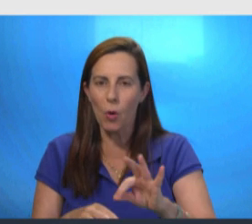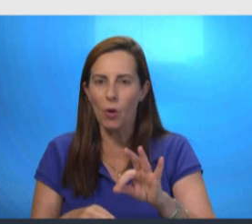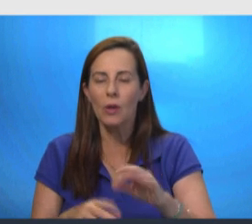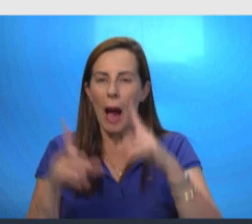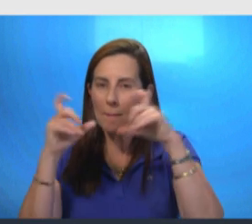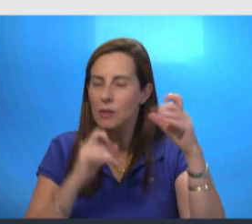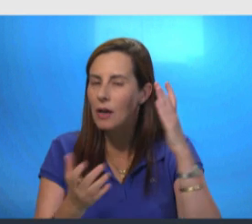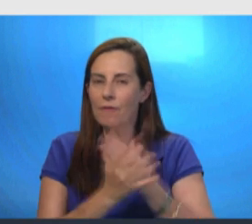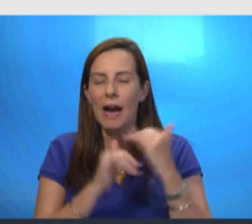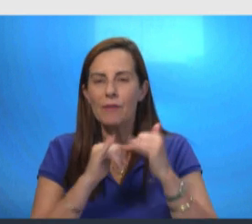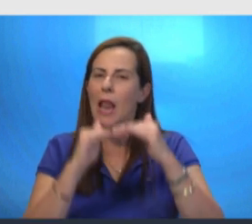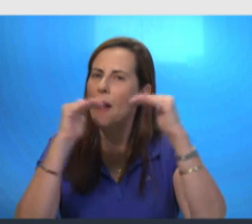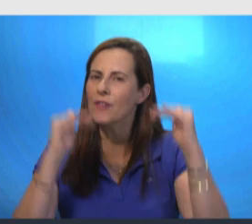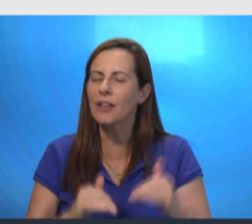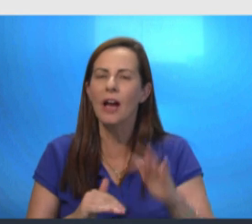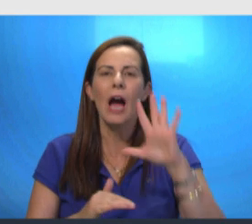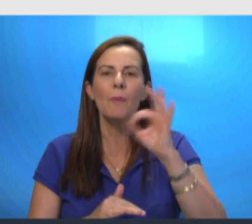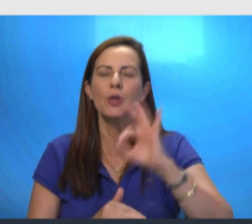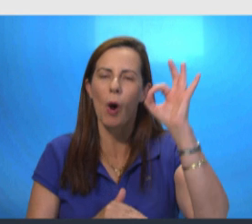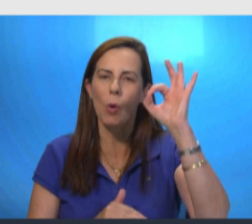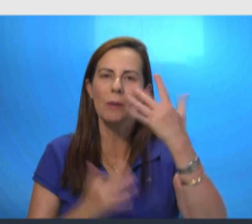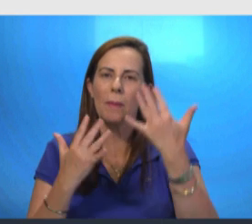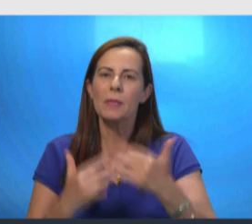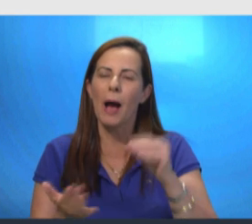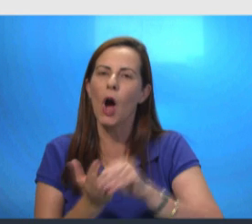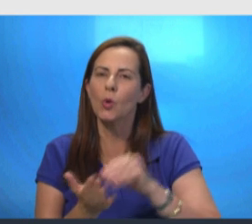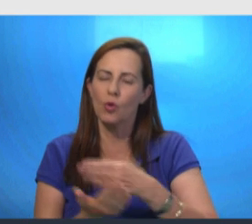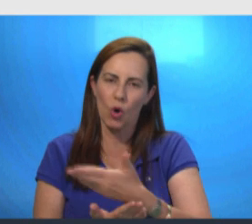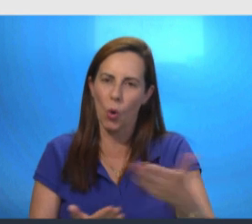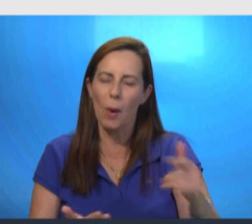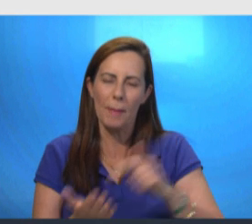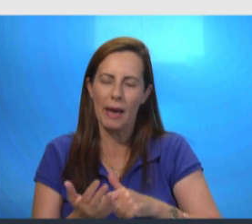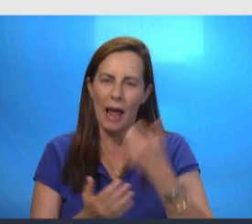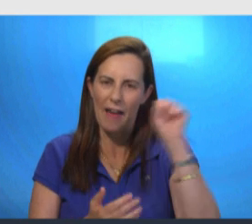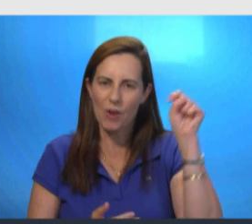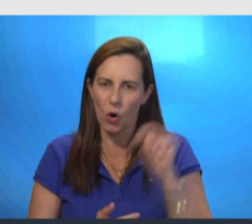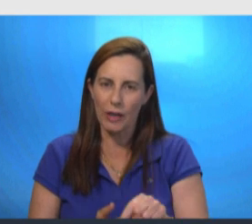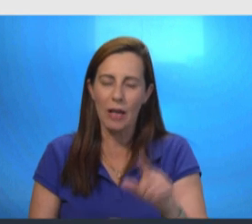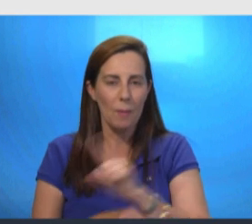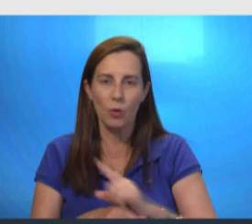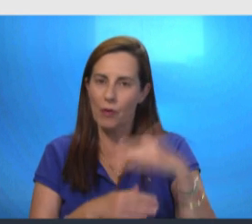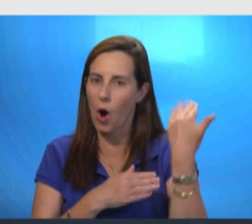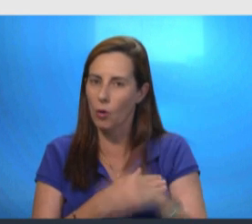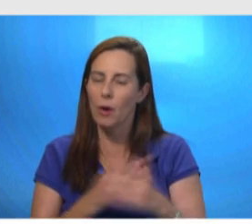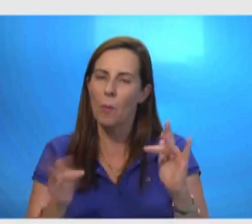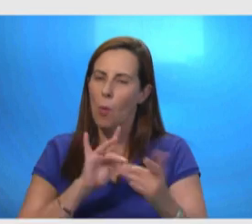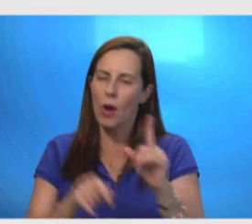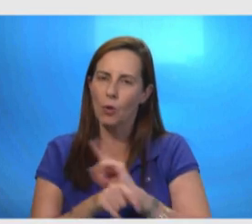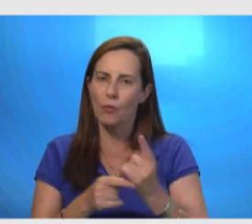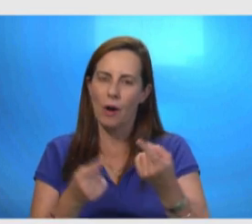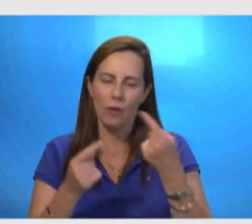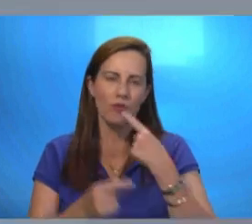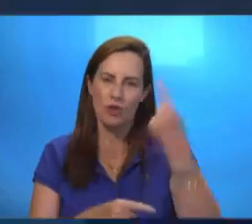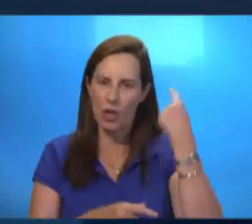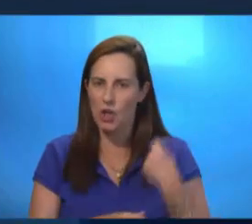כבר הביאה להפחתה של כ-50% במספר הדוחות שחולקו בגין עבירות אלה בתקופה האחרונה לעומת התקופה המקבילה אשתקד.